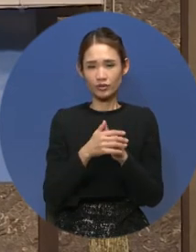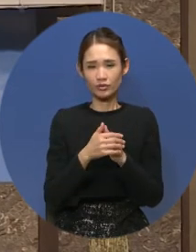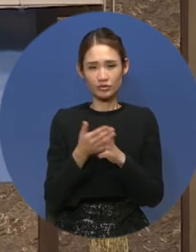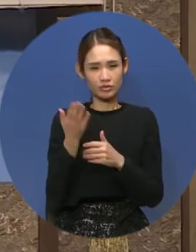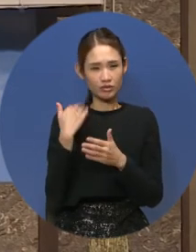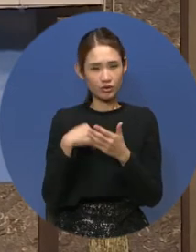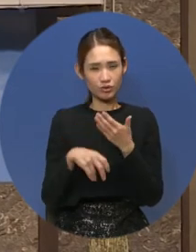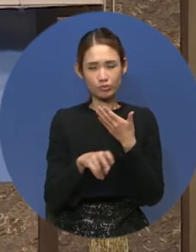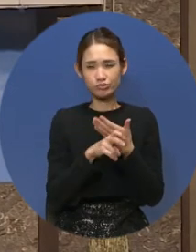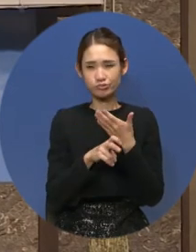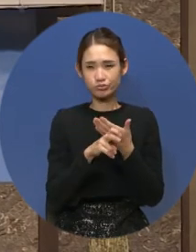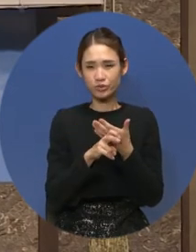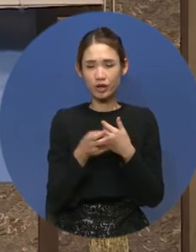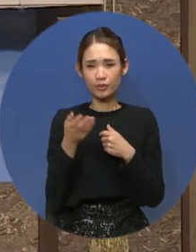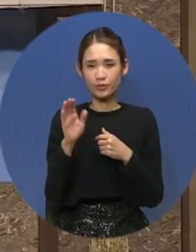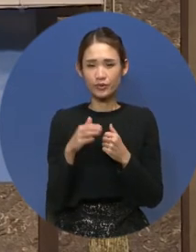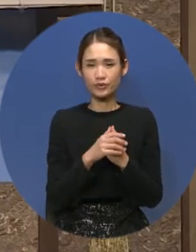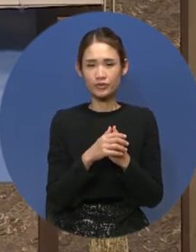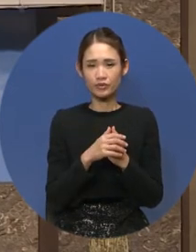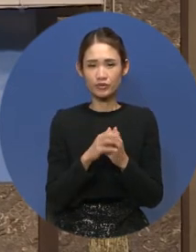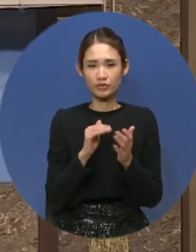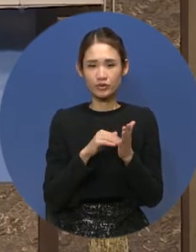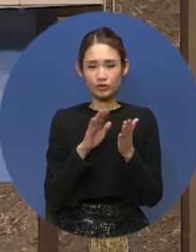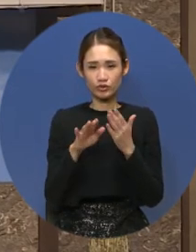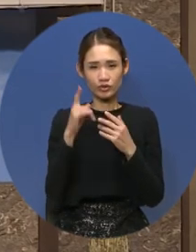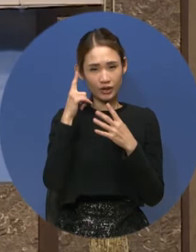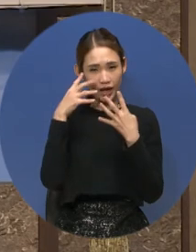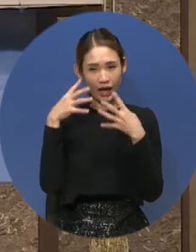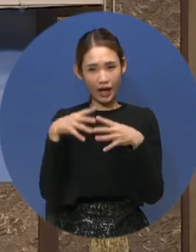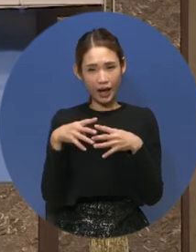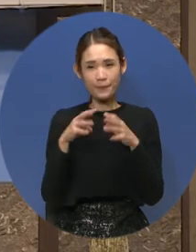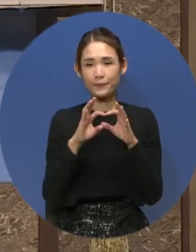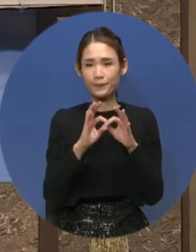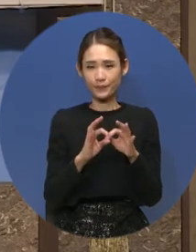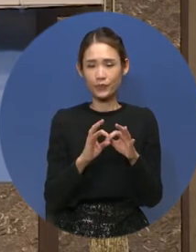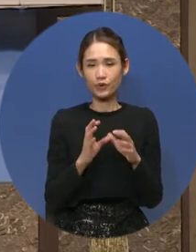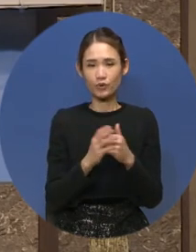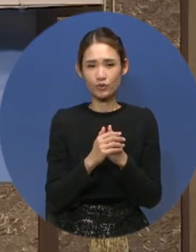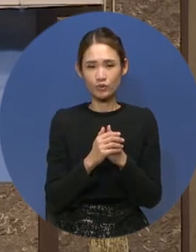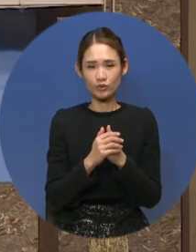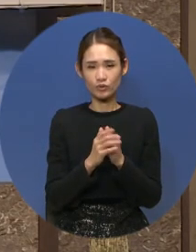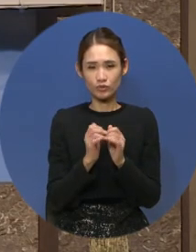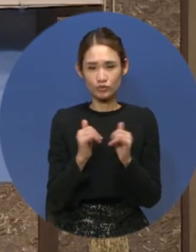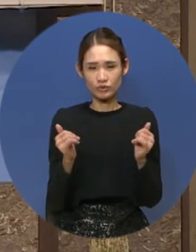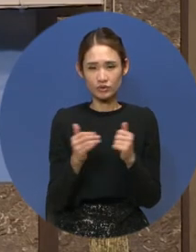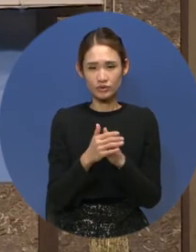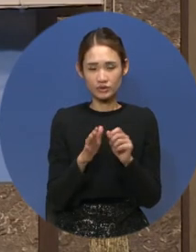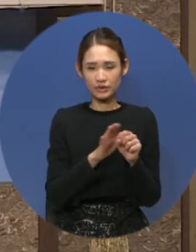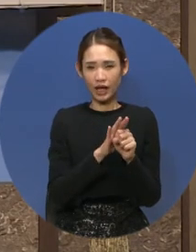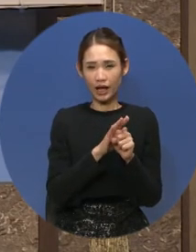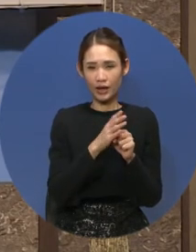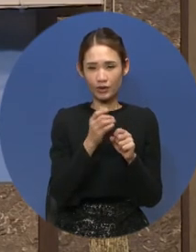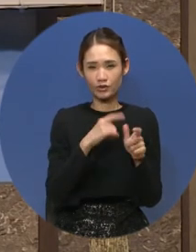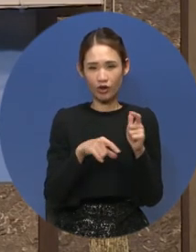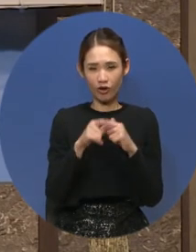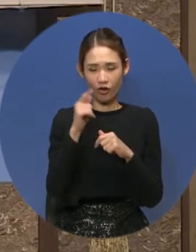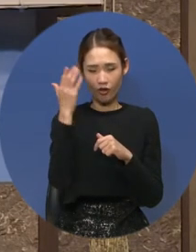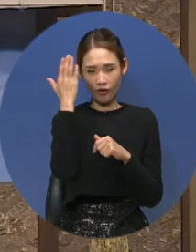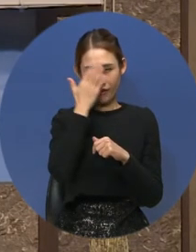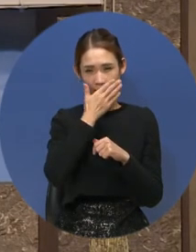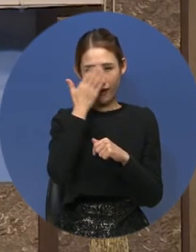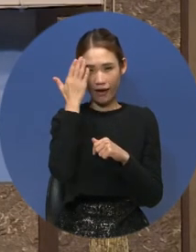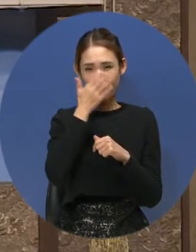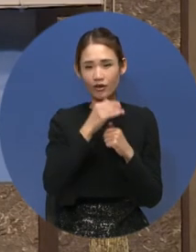그전까지는 불법이었지만 예. 이후로는 합법화해서 국민분들한테도 사랑을 받고 네. 또